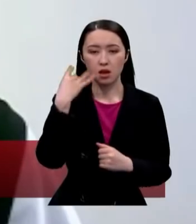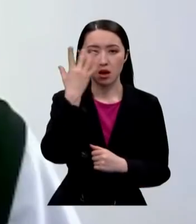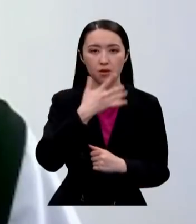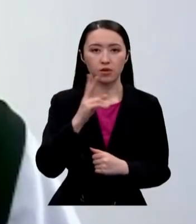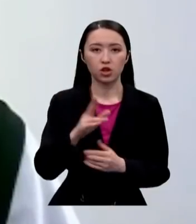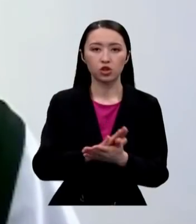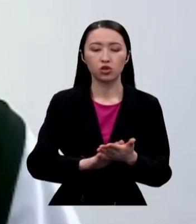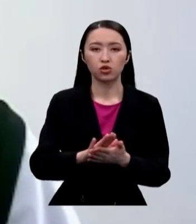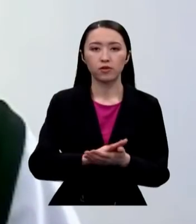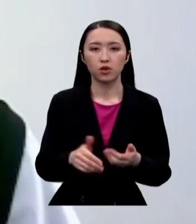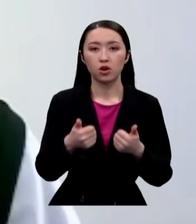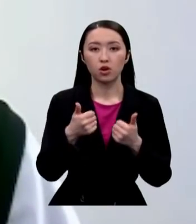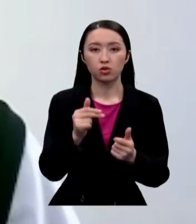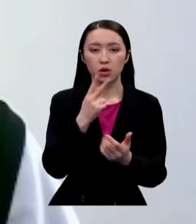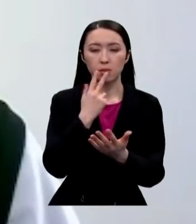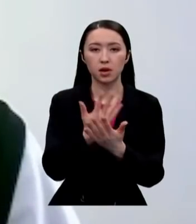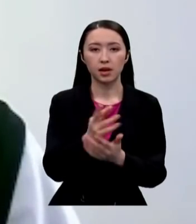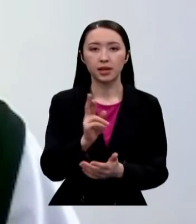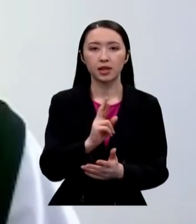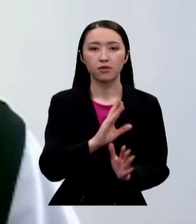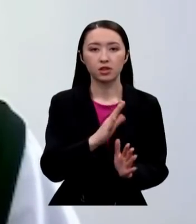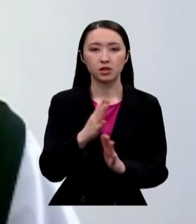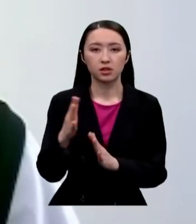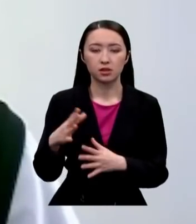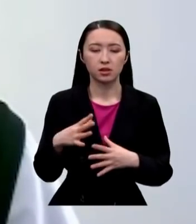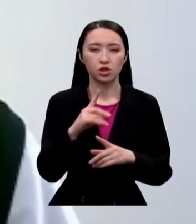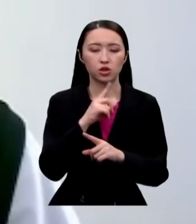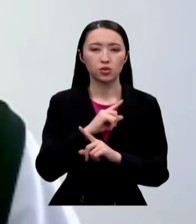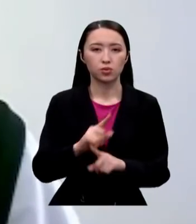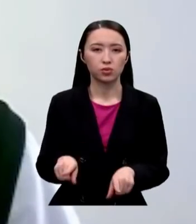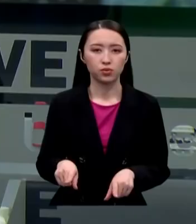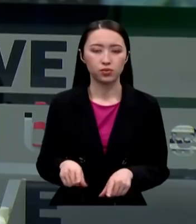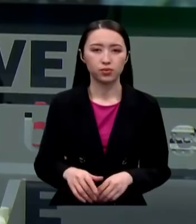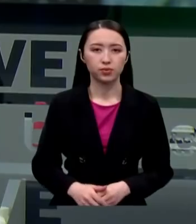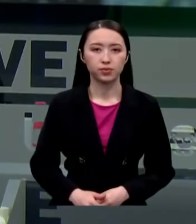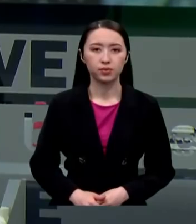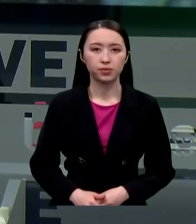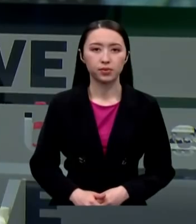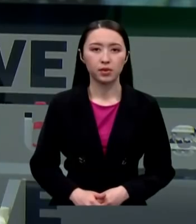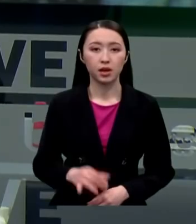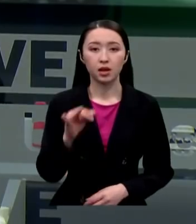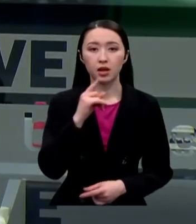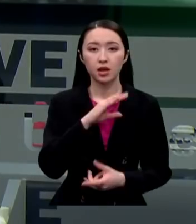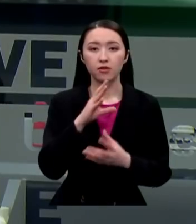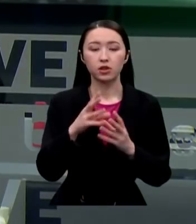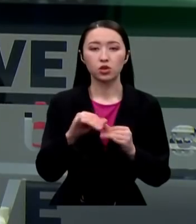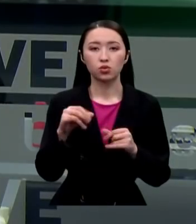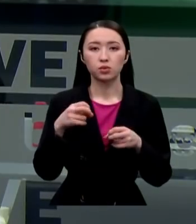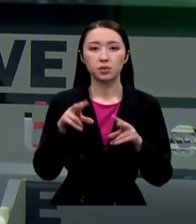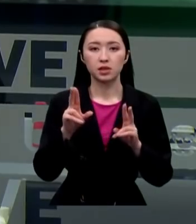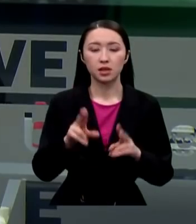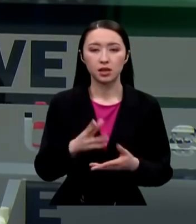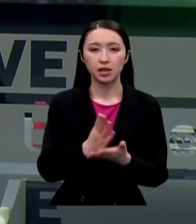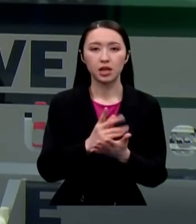Ничего хорошего, как и показали январские события, это не принесет. Ну и в целом у специалистов